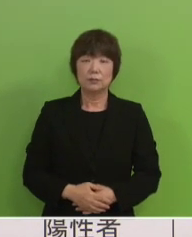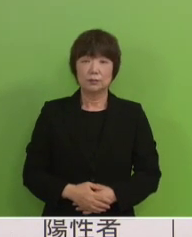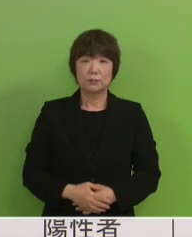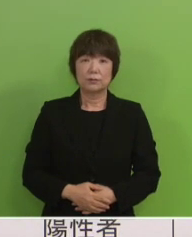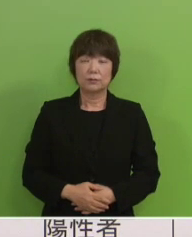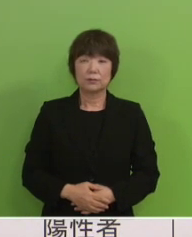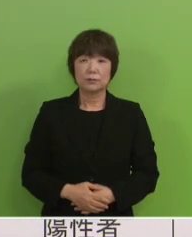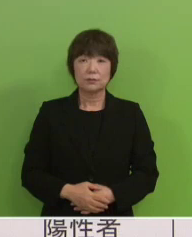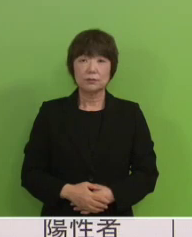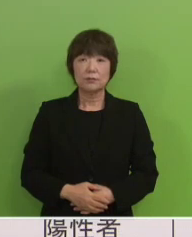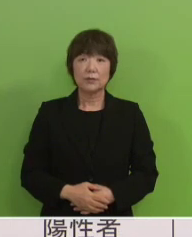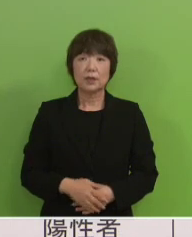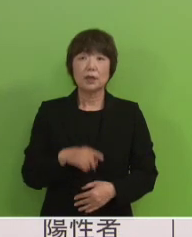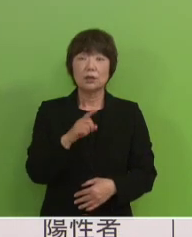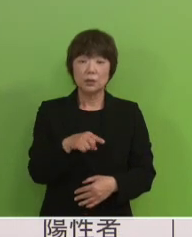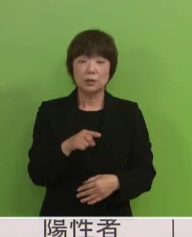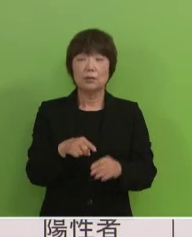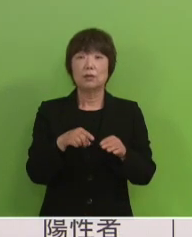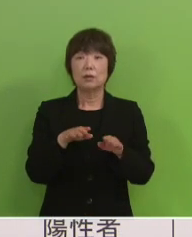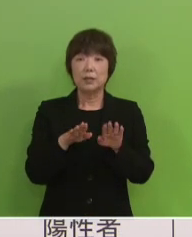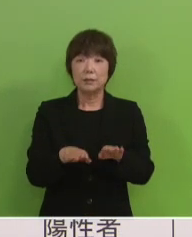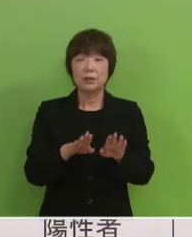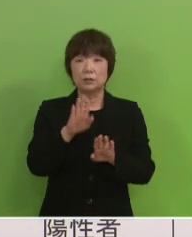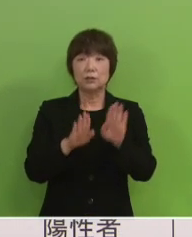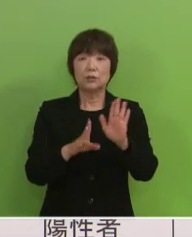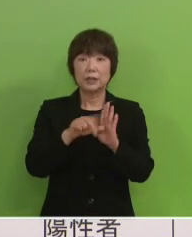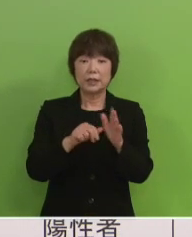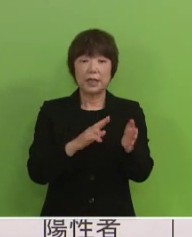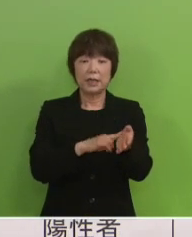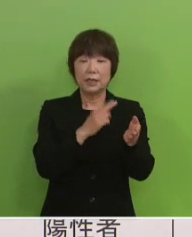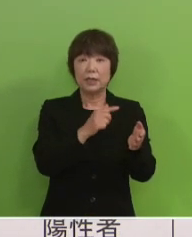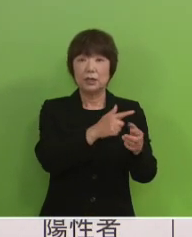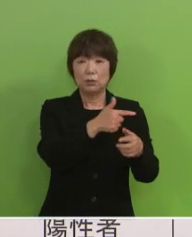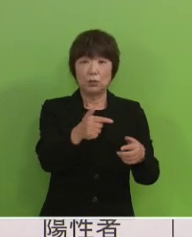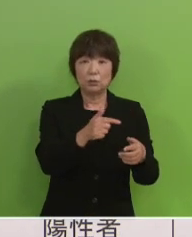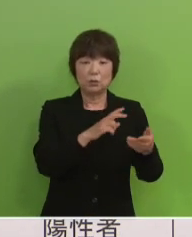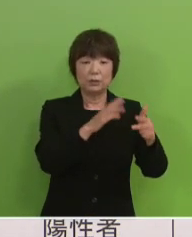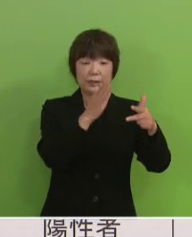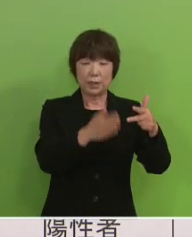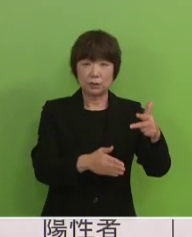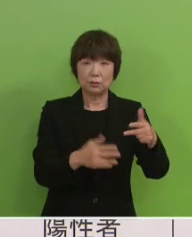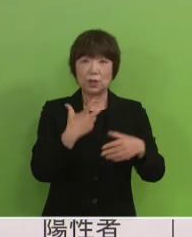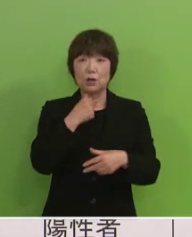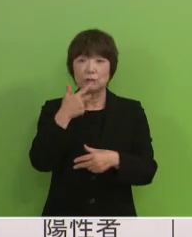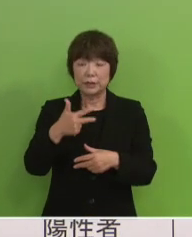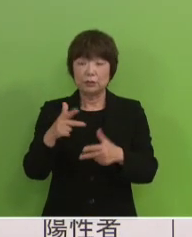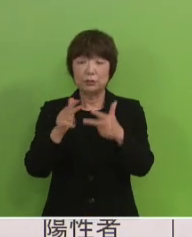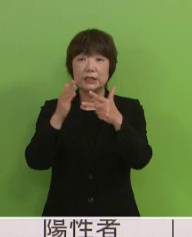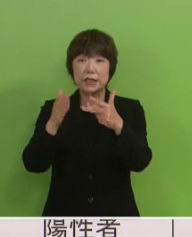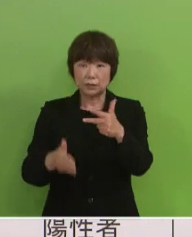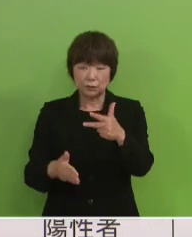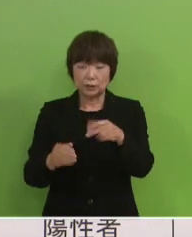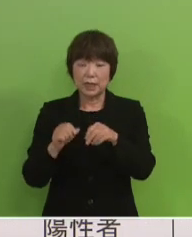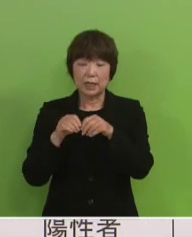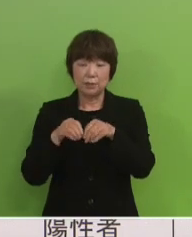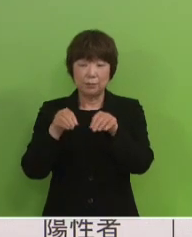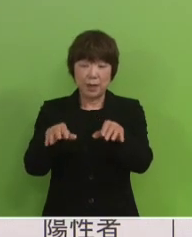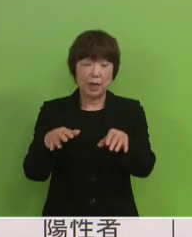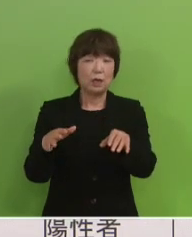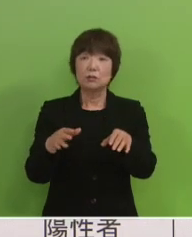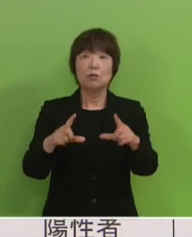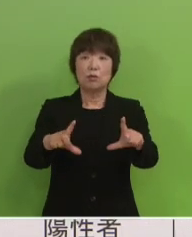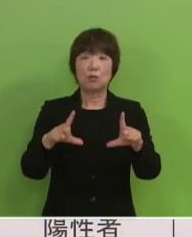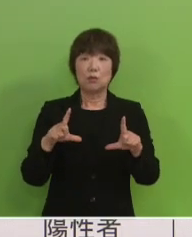行われておりますでこの段階では医療して2福祉施設から歓声が広がった確認があったっていう報告は